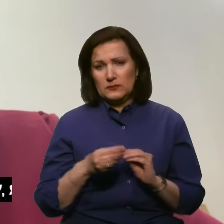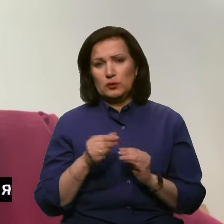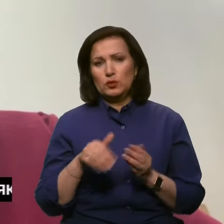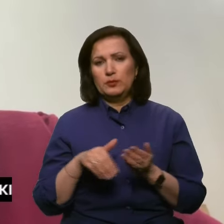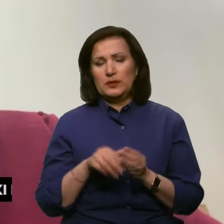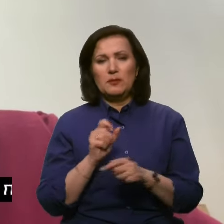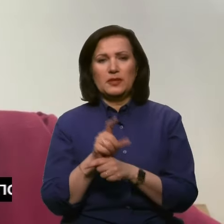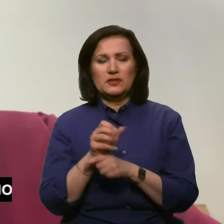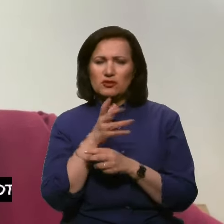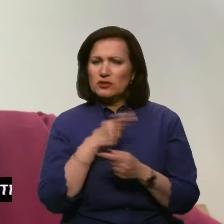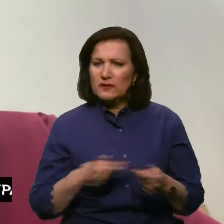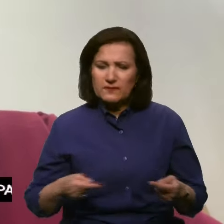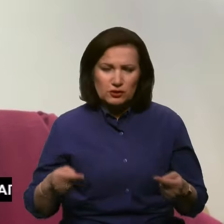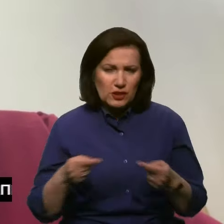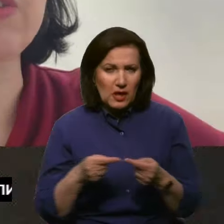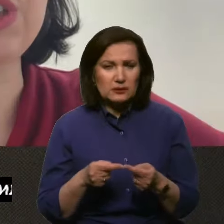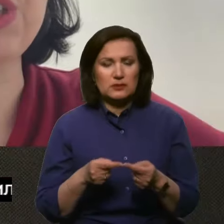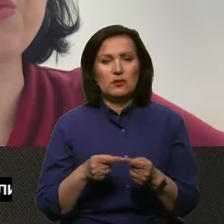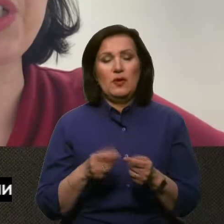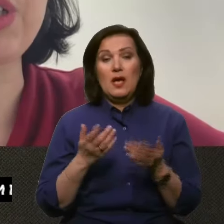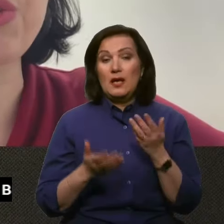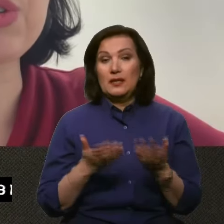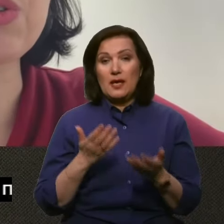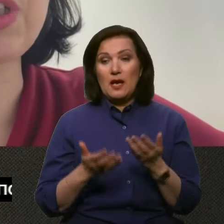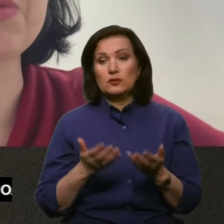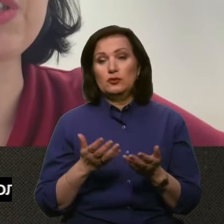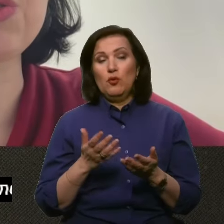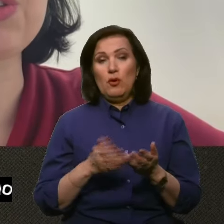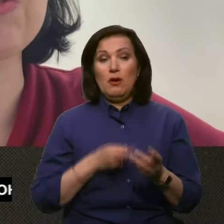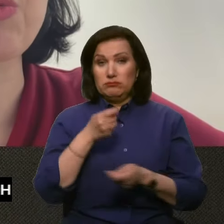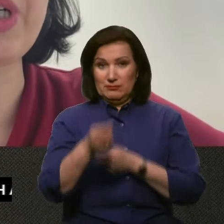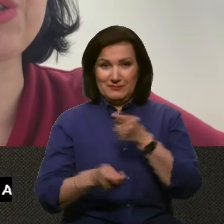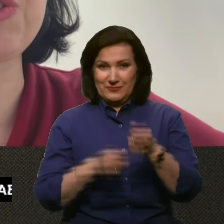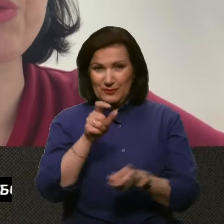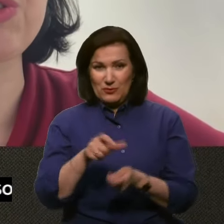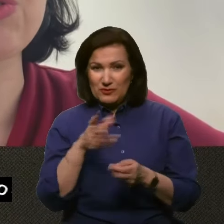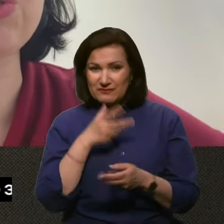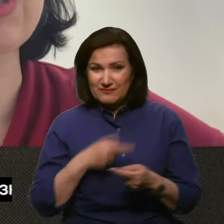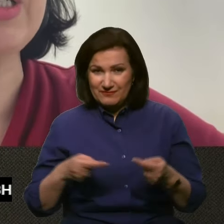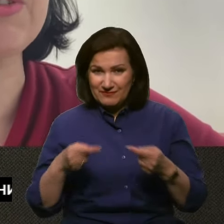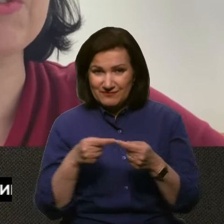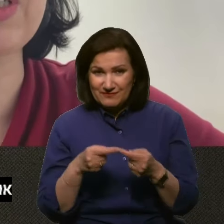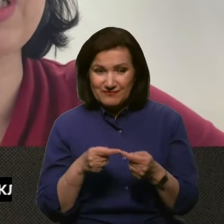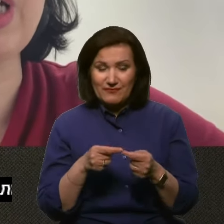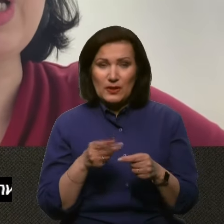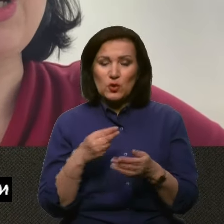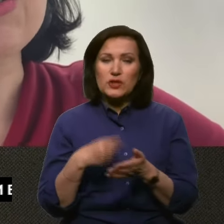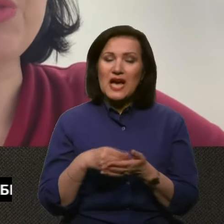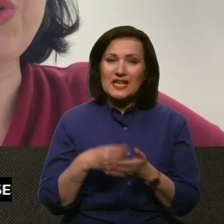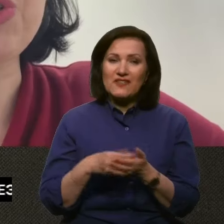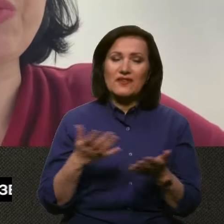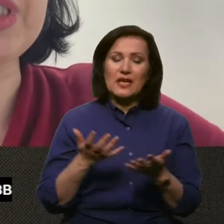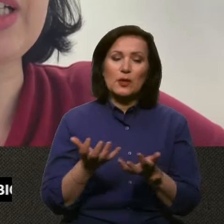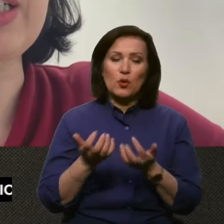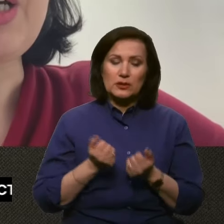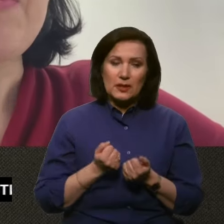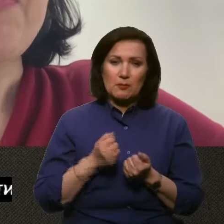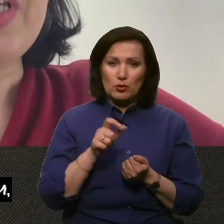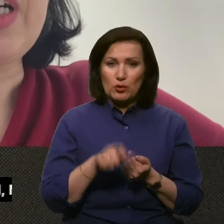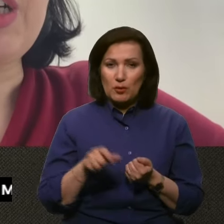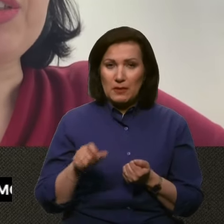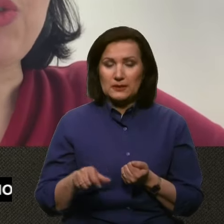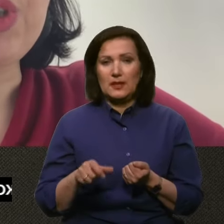призначаються здебільшого вчасно. Звичайно, якщо надавачі комунальних послуг нам надають інформацію відповідно до тарифів, які отримують